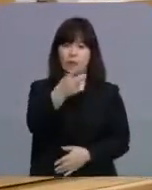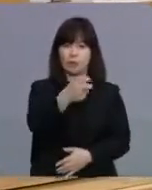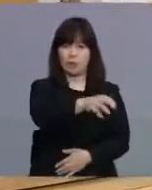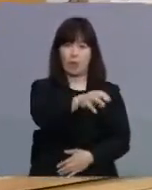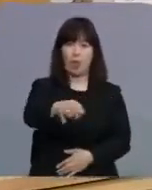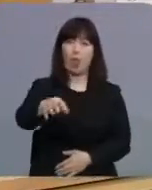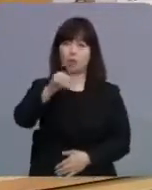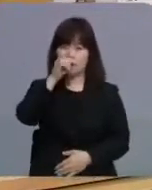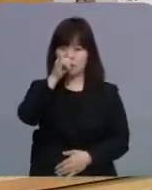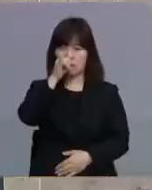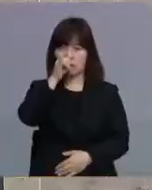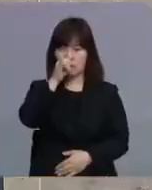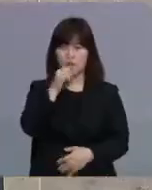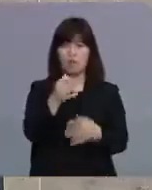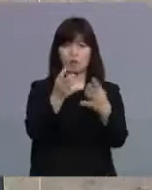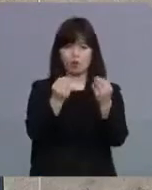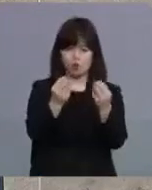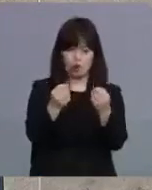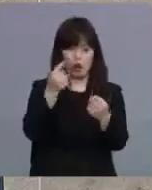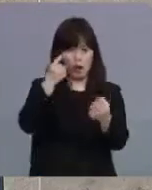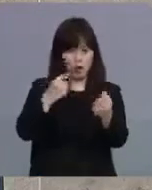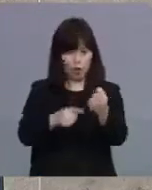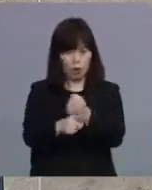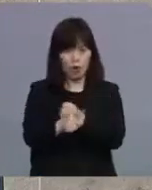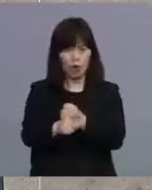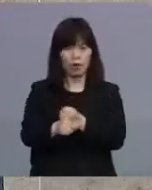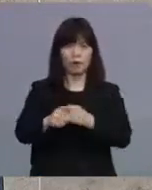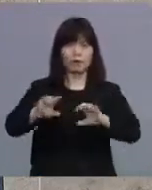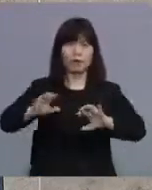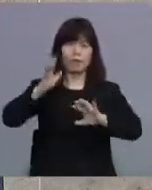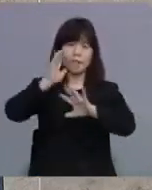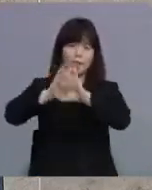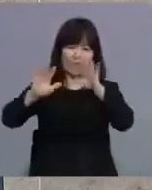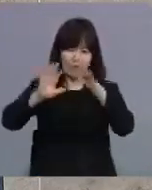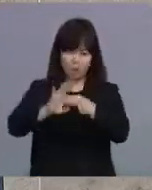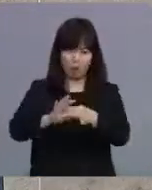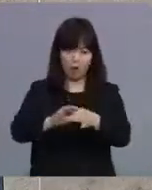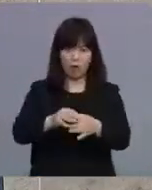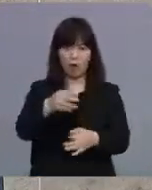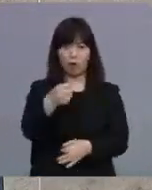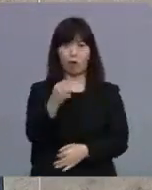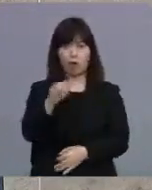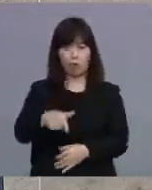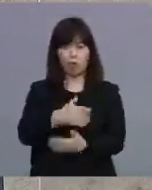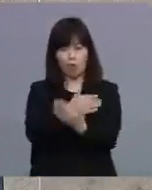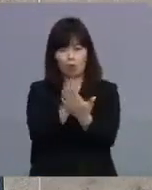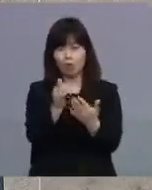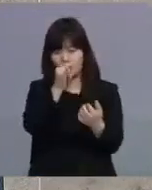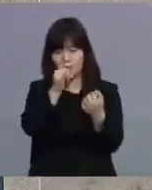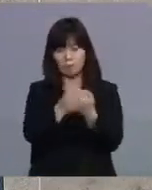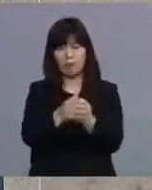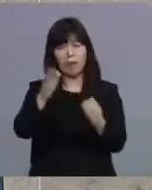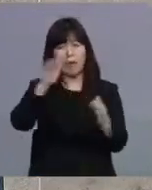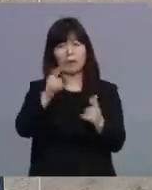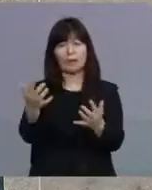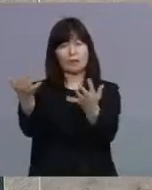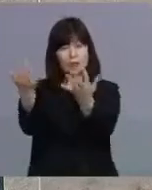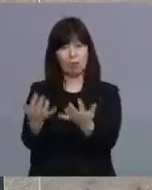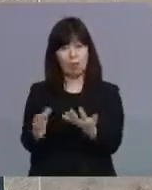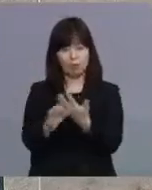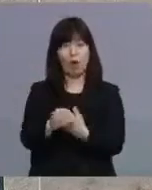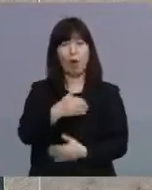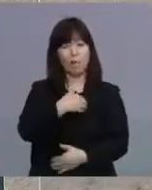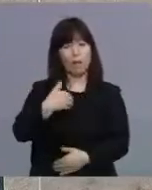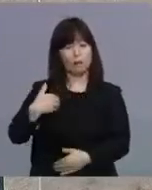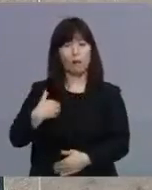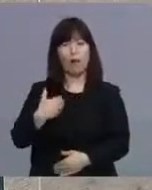됩니다. 수학, 과학, 천문, 그다음에 로봇 이런 것들이 있기 때문에 학생들이 찾아주면 아주